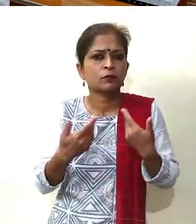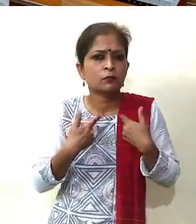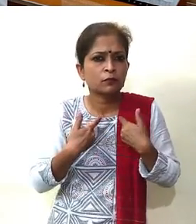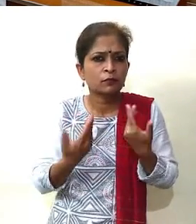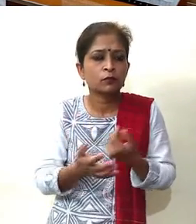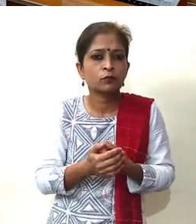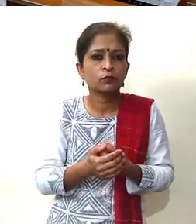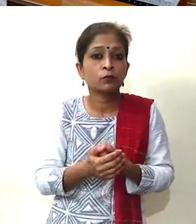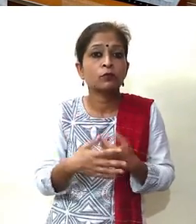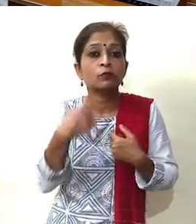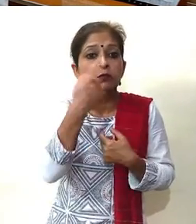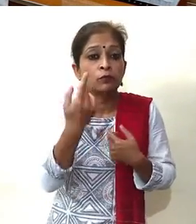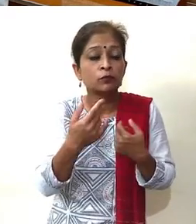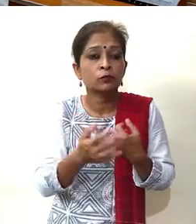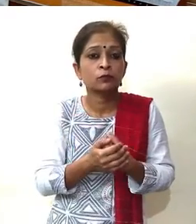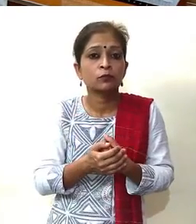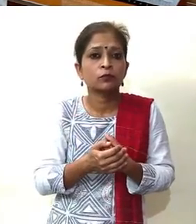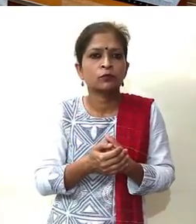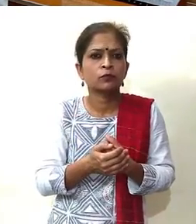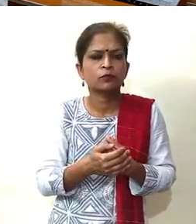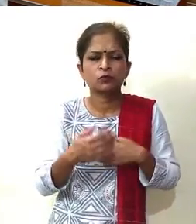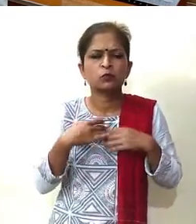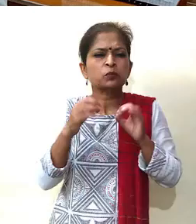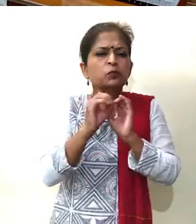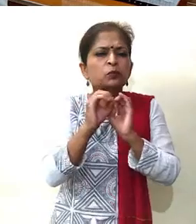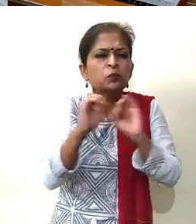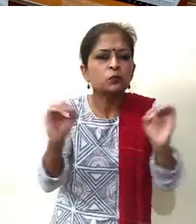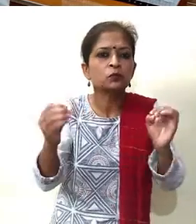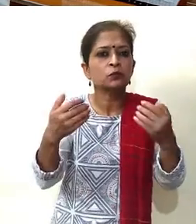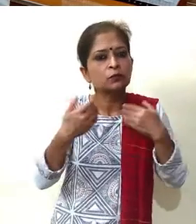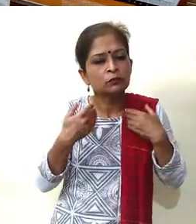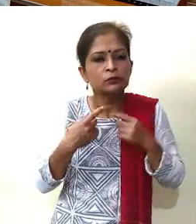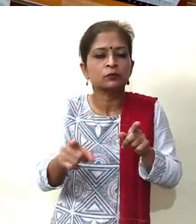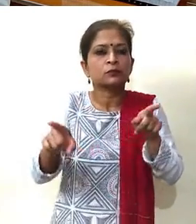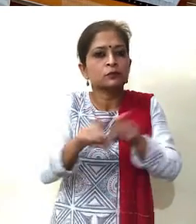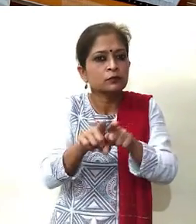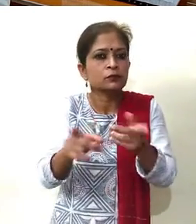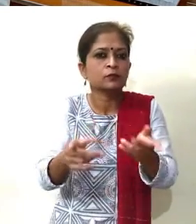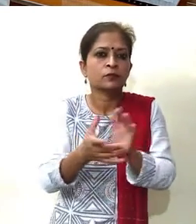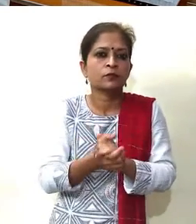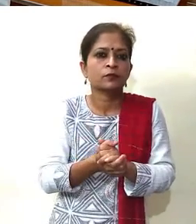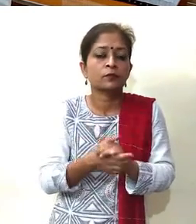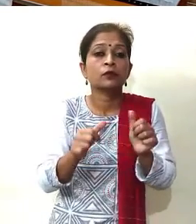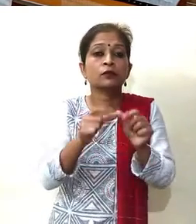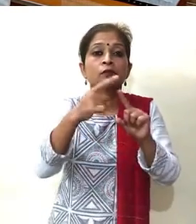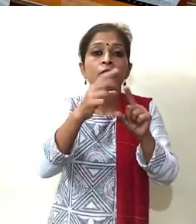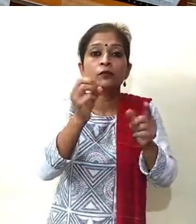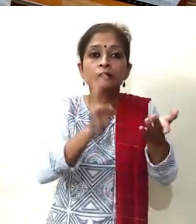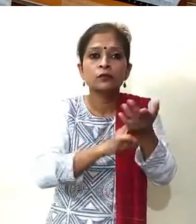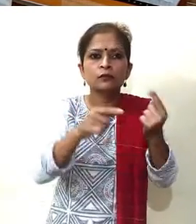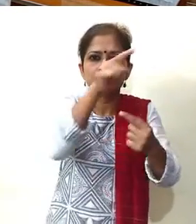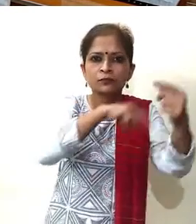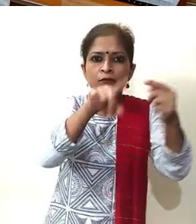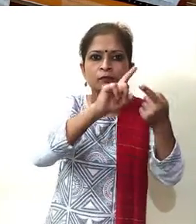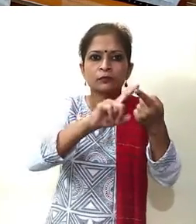मैं वही हूं जो कि नहीं है। शिव का मतलब वही होता है, वो जो नहीं है ना। बोलते ना साइंटिस्ट, बोलते ना एटम के चारों तरफ जो बनता